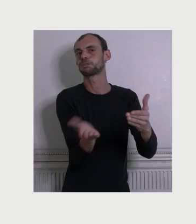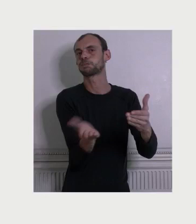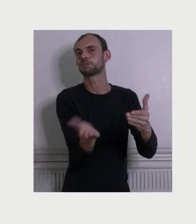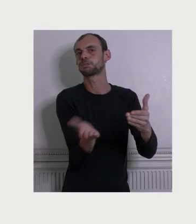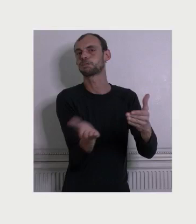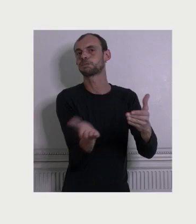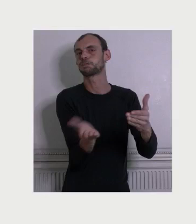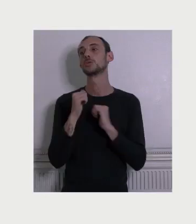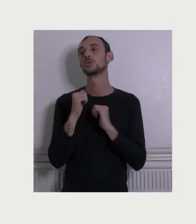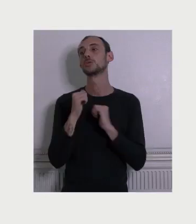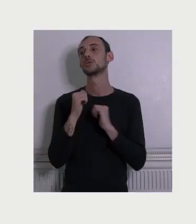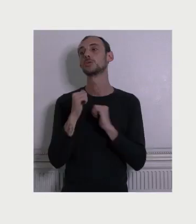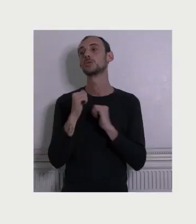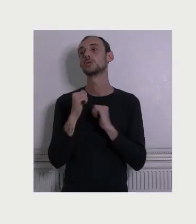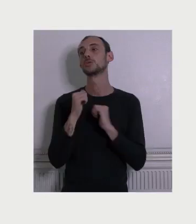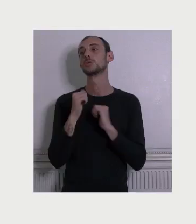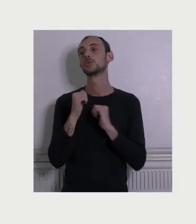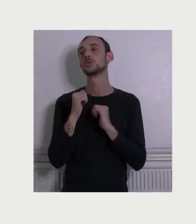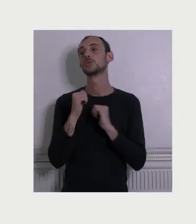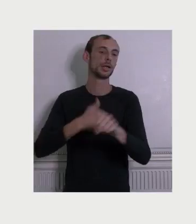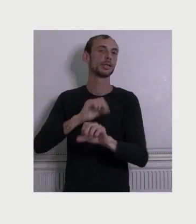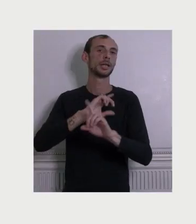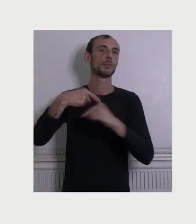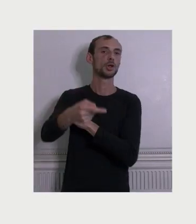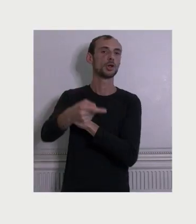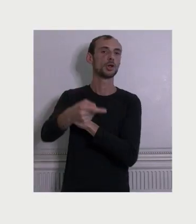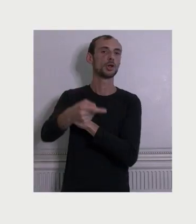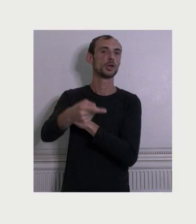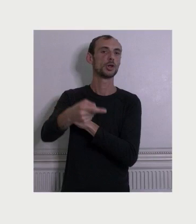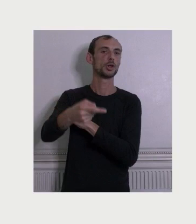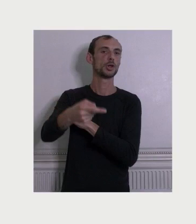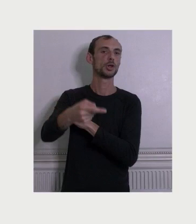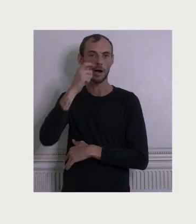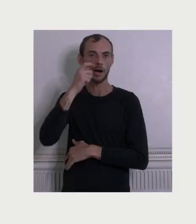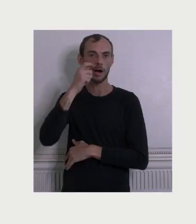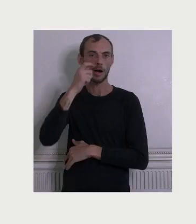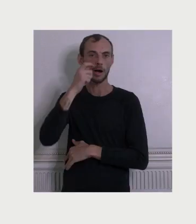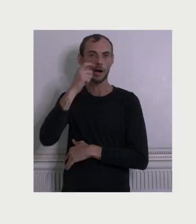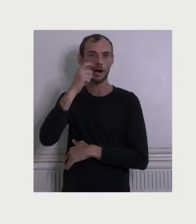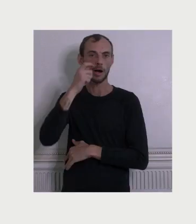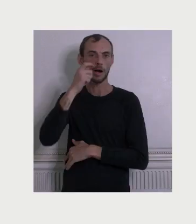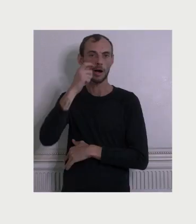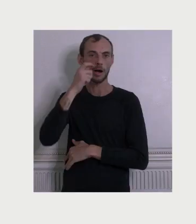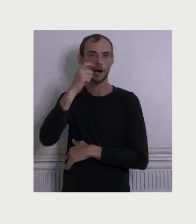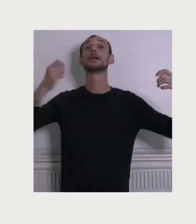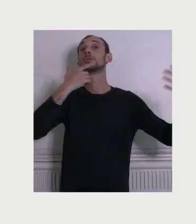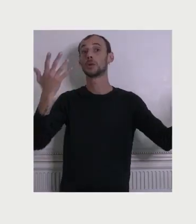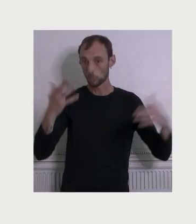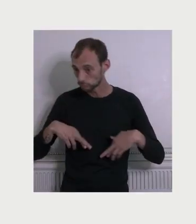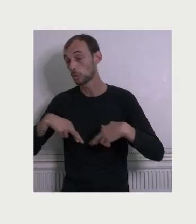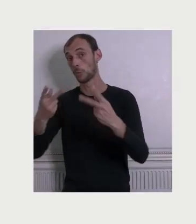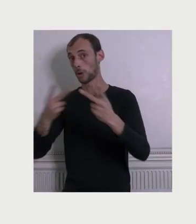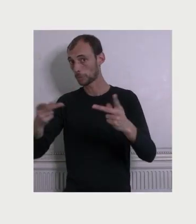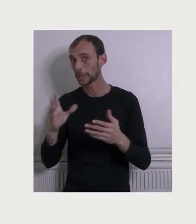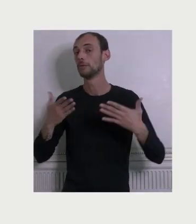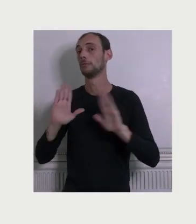Nous lancerons, nous l'avons déjà fait par le passé, mais on a un patrimoine qui évolue très régulièrement, et une partie a déjà été